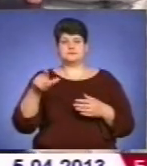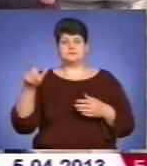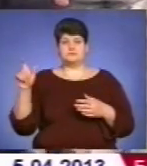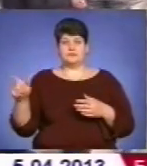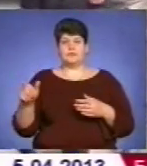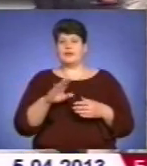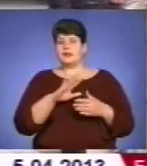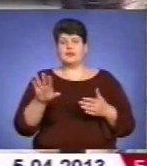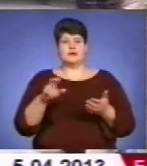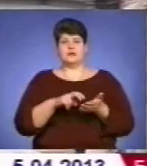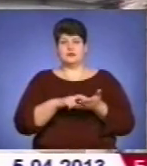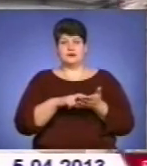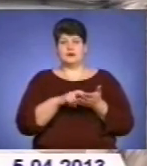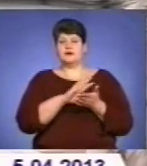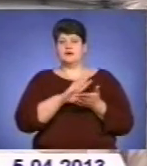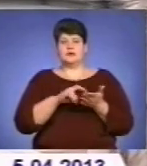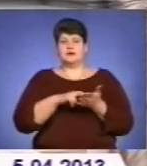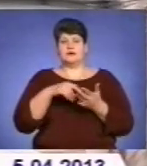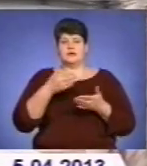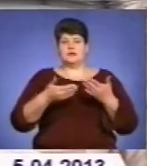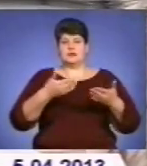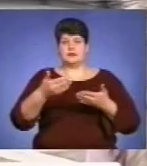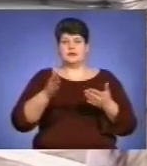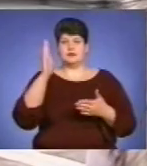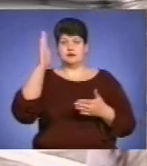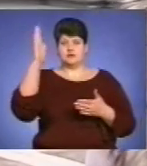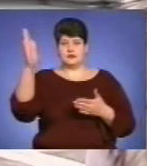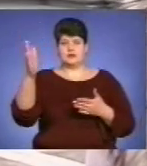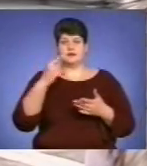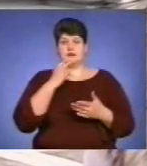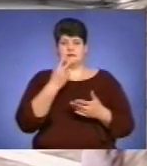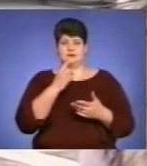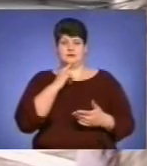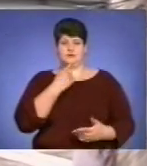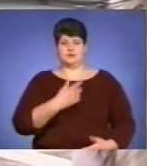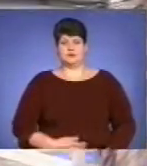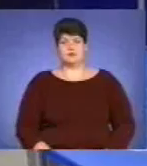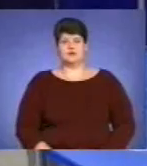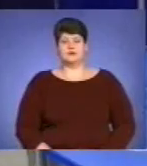власне, не боятися йти вперед, не зважаючи на будь-які труднощі.